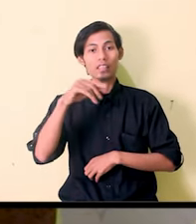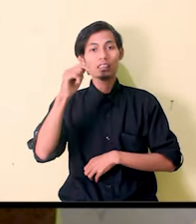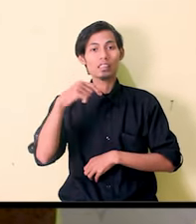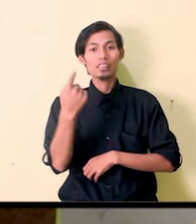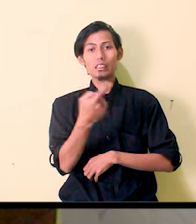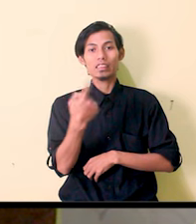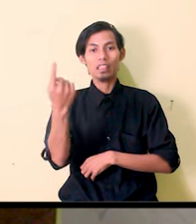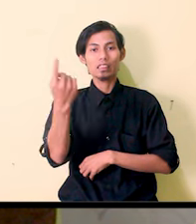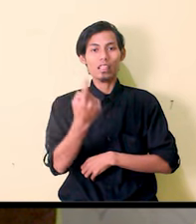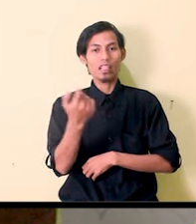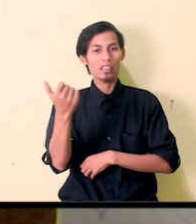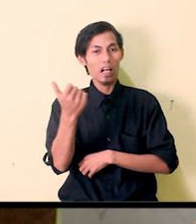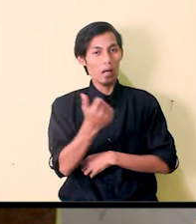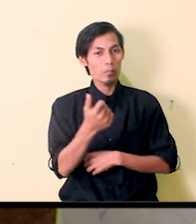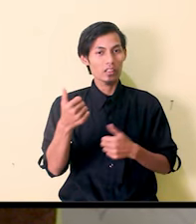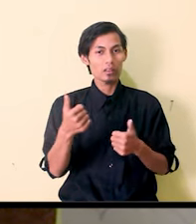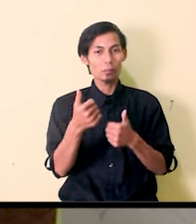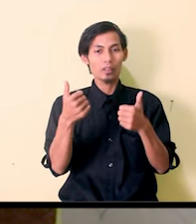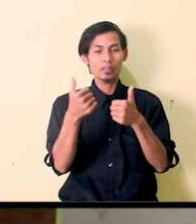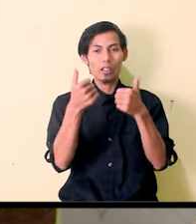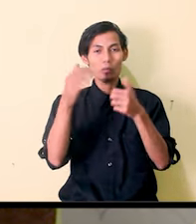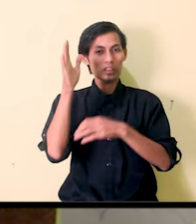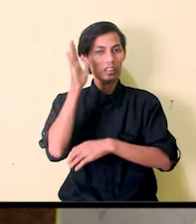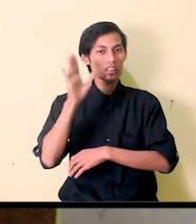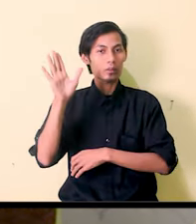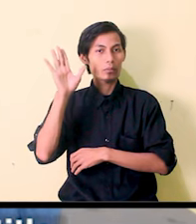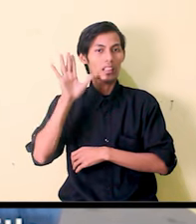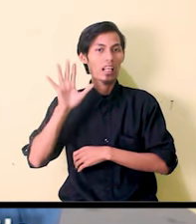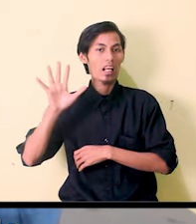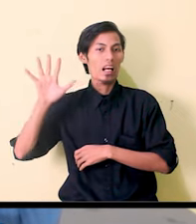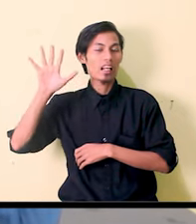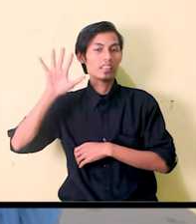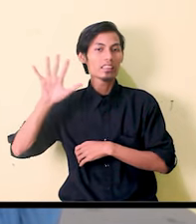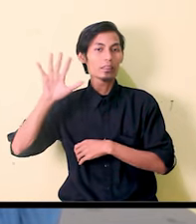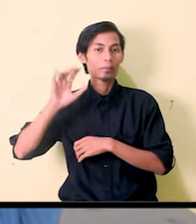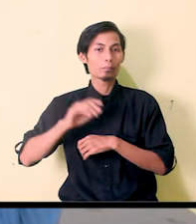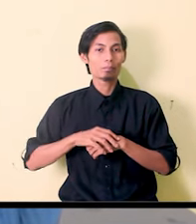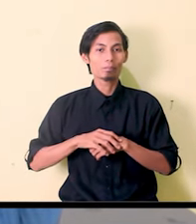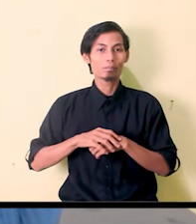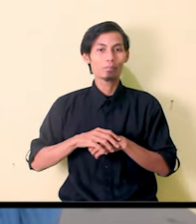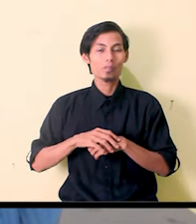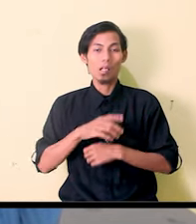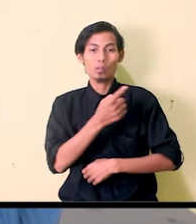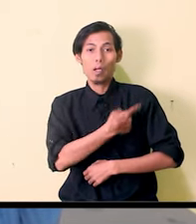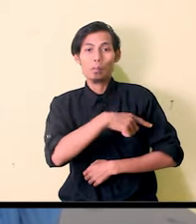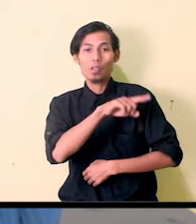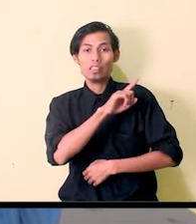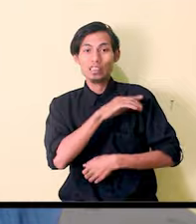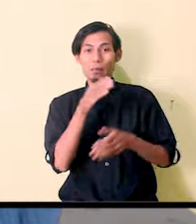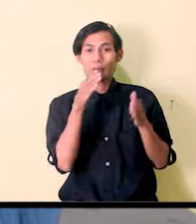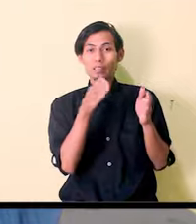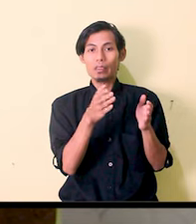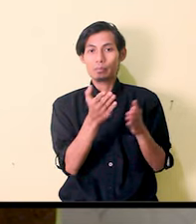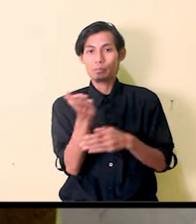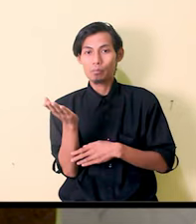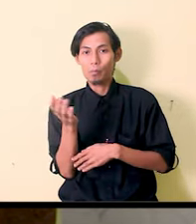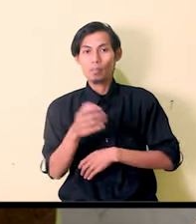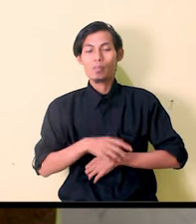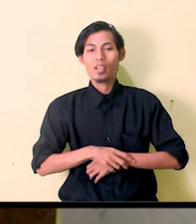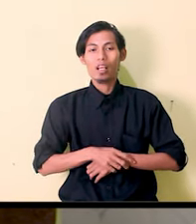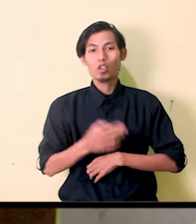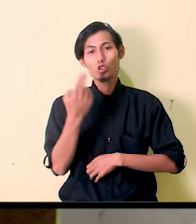kedatangan tamu yang spesial inspirasi dan tentunya berkompeten di bidangnya